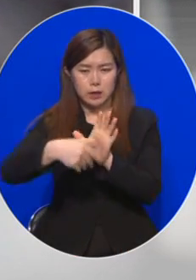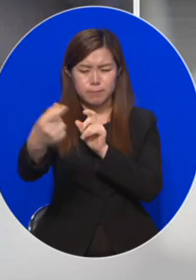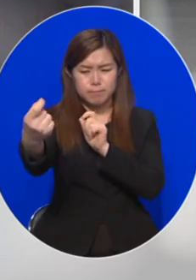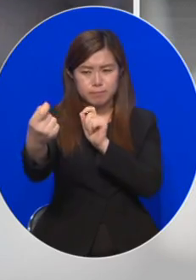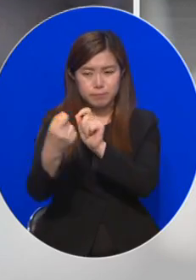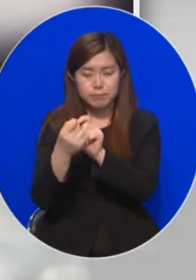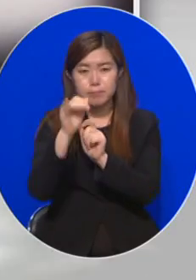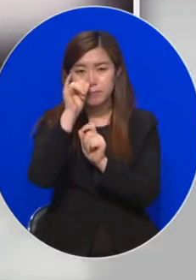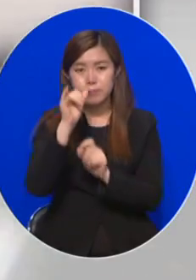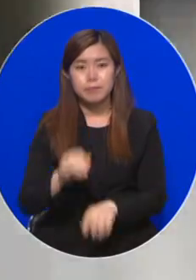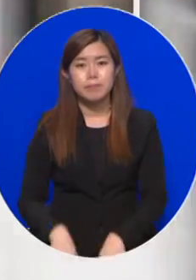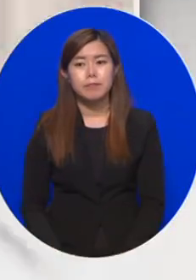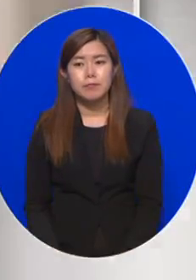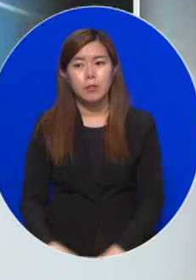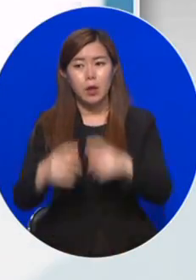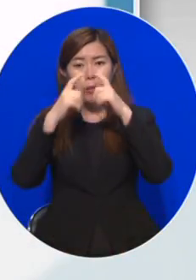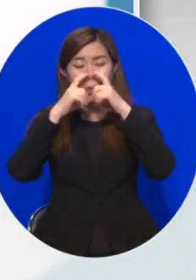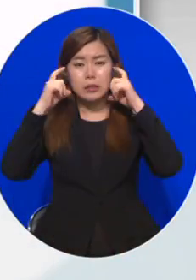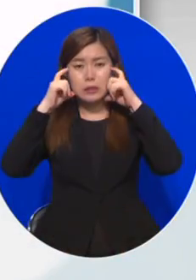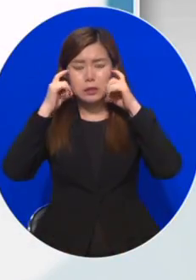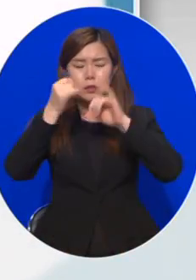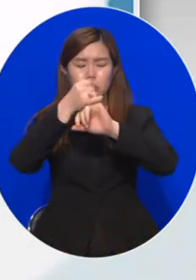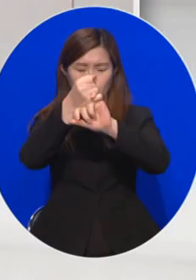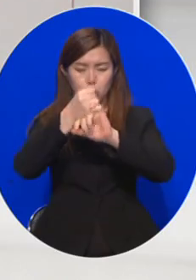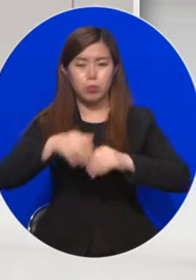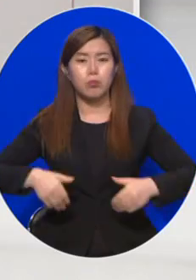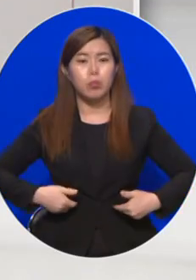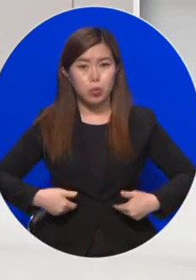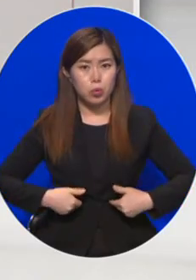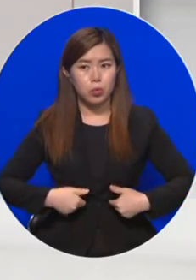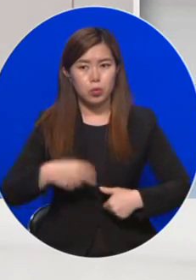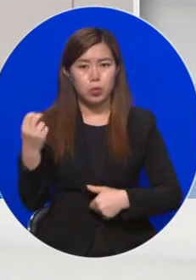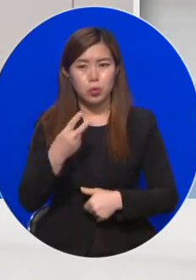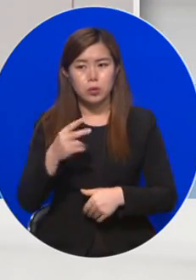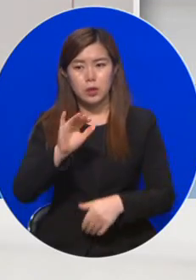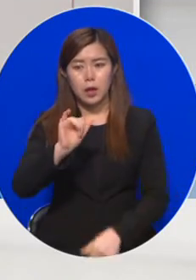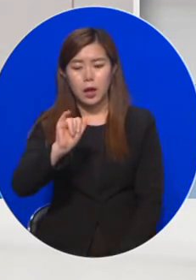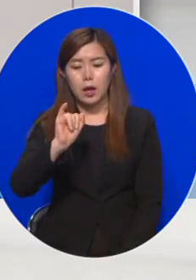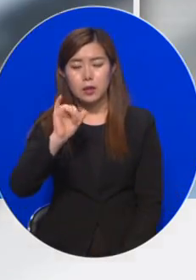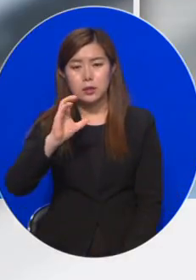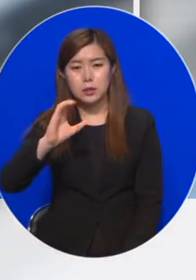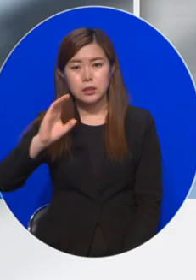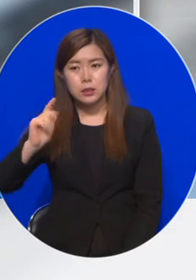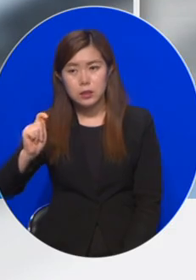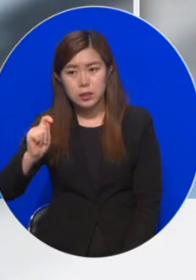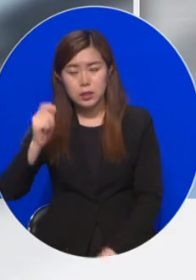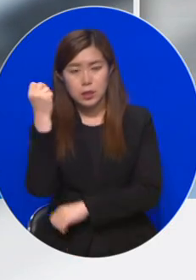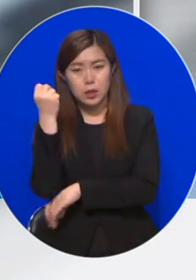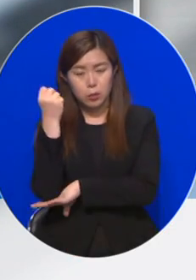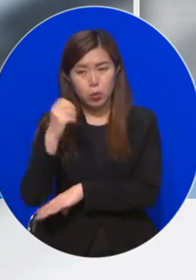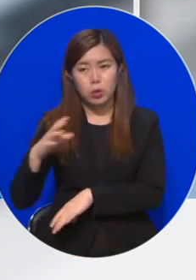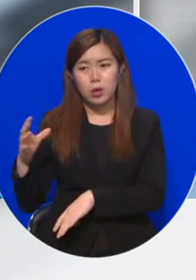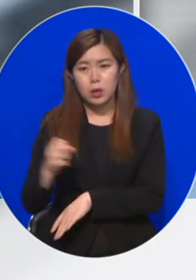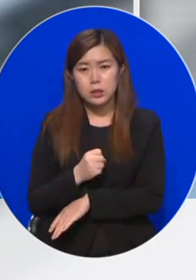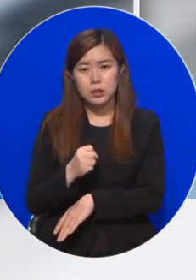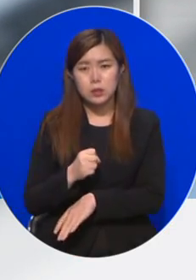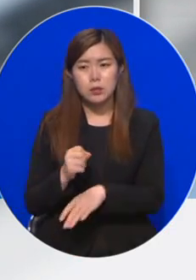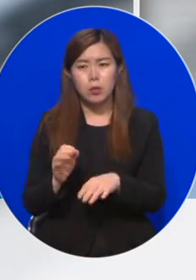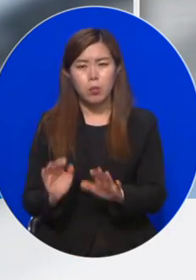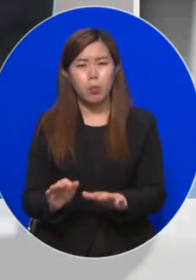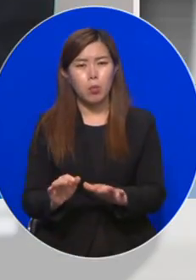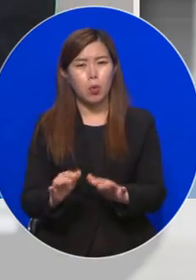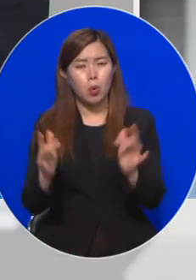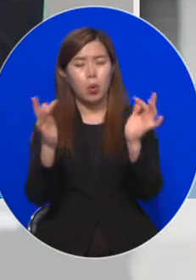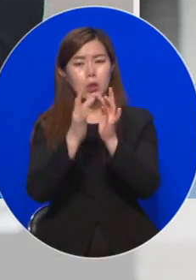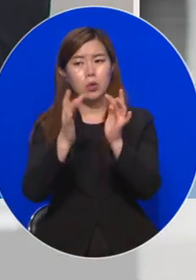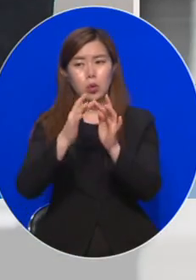다가왔습니다. 이제 마스크는 외출할 때 필수품이 됐고요. ICT를 기반으로 한 비대면 서비스가 다양한 분야에서